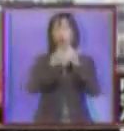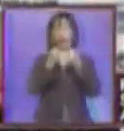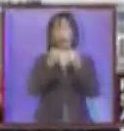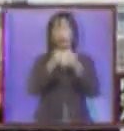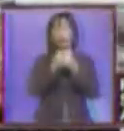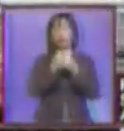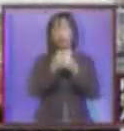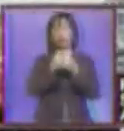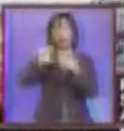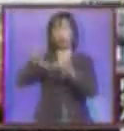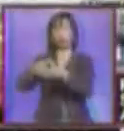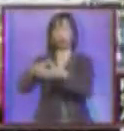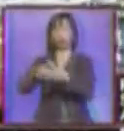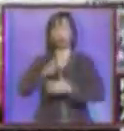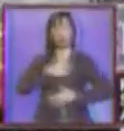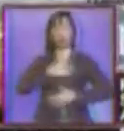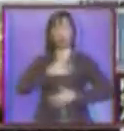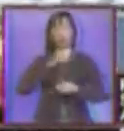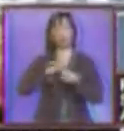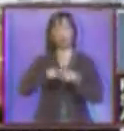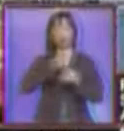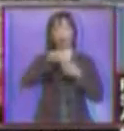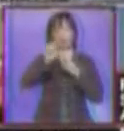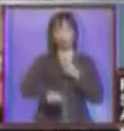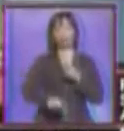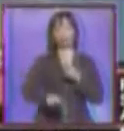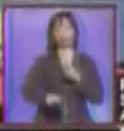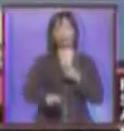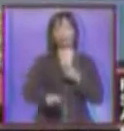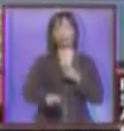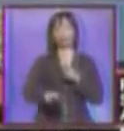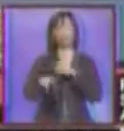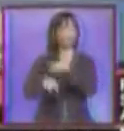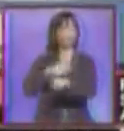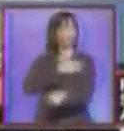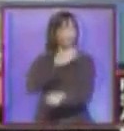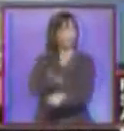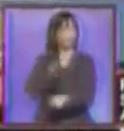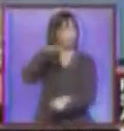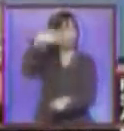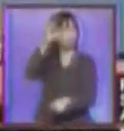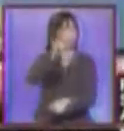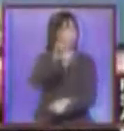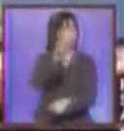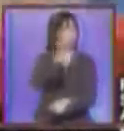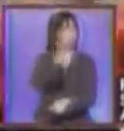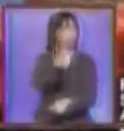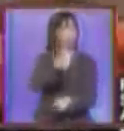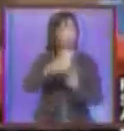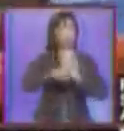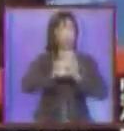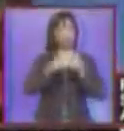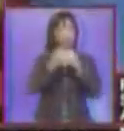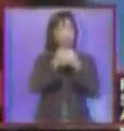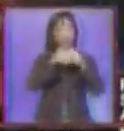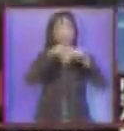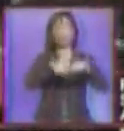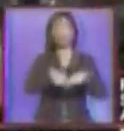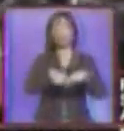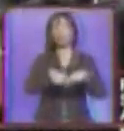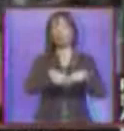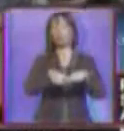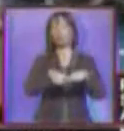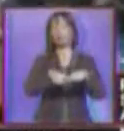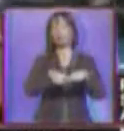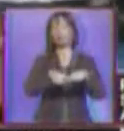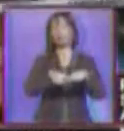naman ang kampo ni Pacquiao sa resulta ng review. Open na rin daw si Pacman sa posibleng rematch, pero depende pa raw ito sa